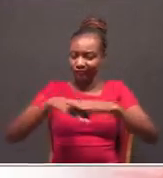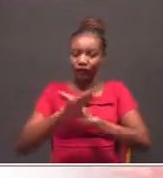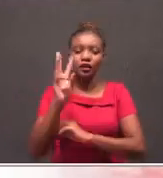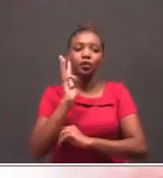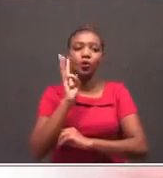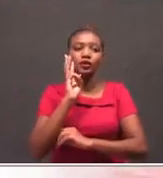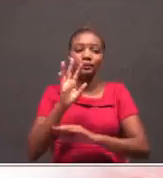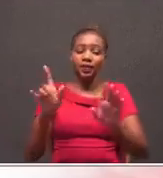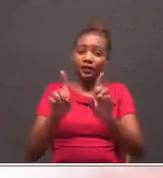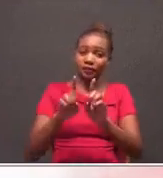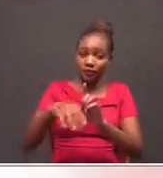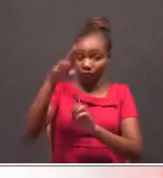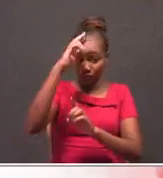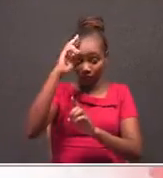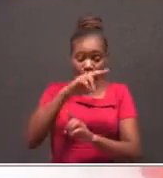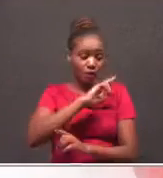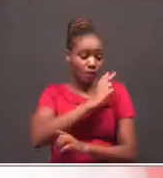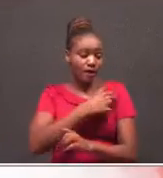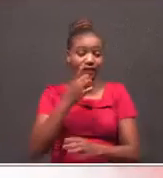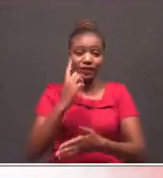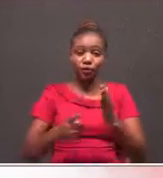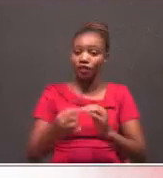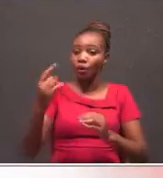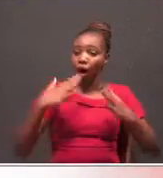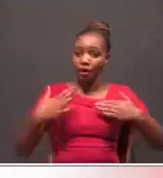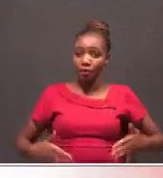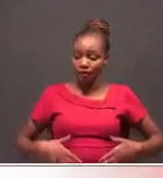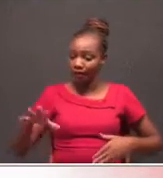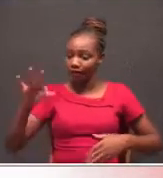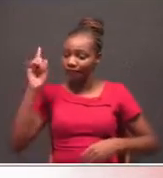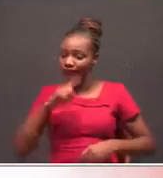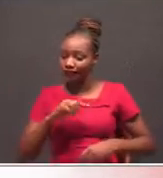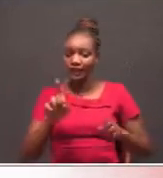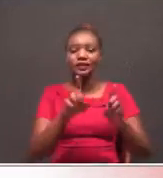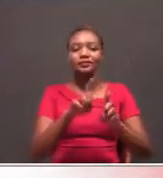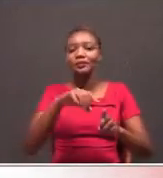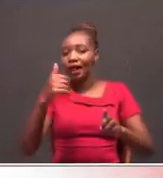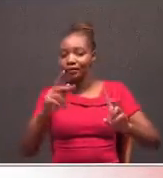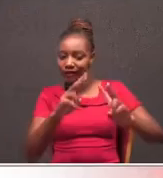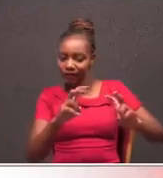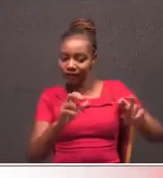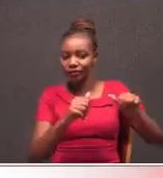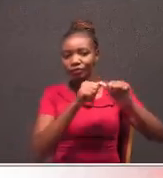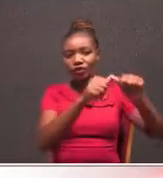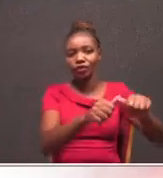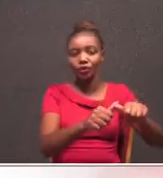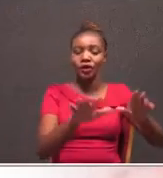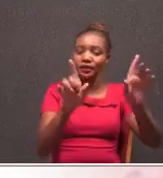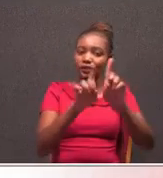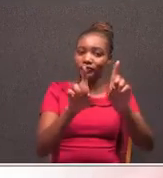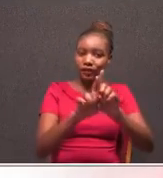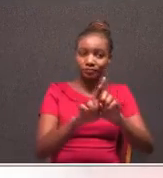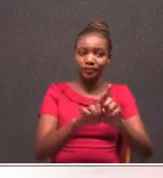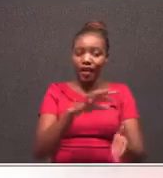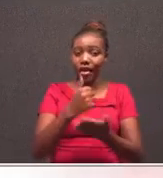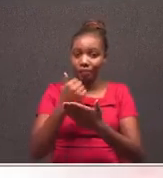ya Mbita, Stanley Atavachi, amesema mwili mmoja umechukuliwa huku shughuli ya kutafuta miili miwili ikiendelea kwa usaidizi wa